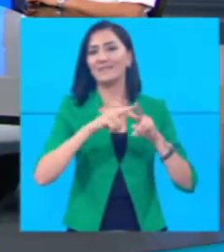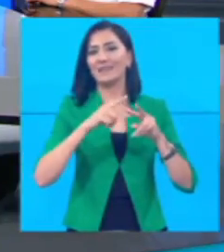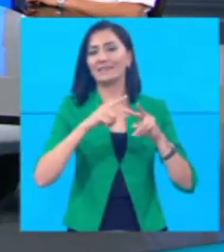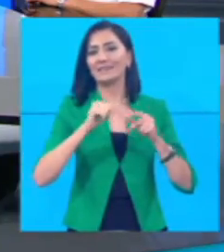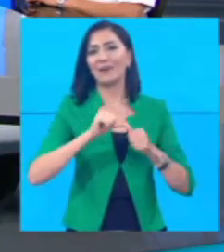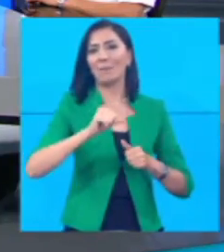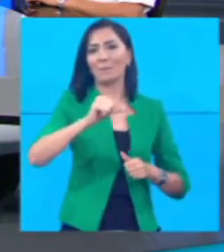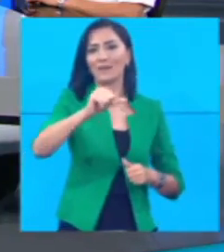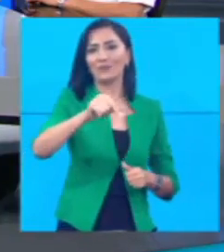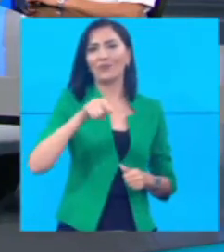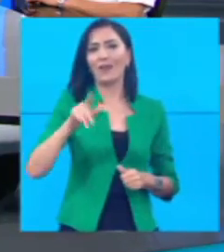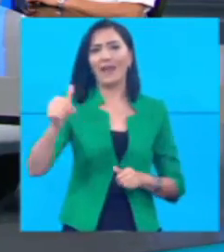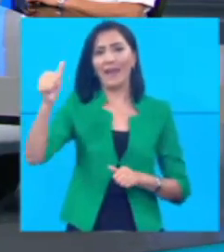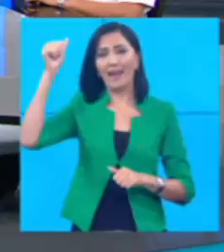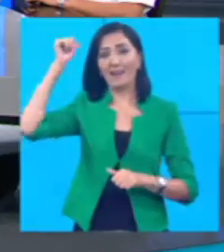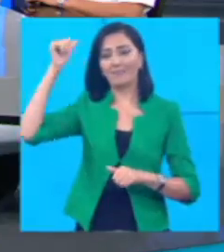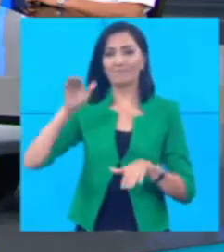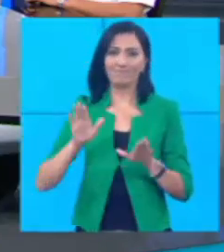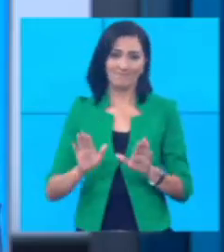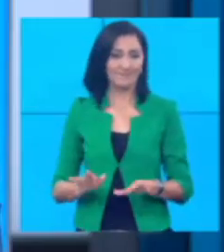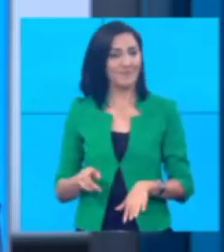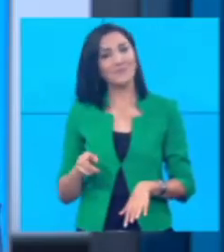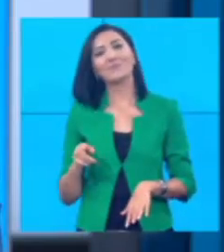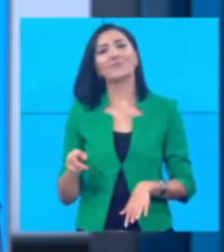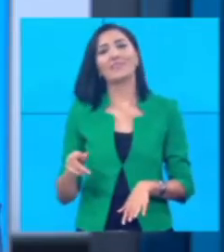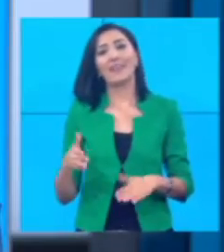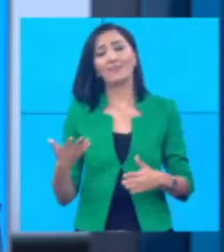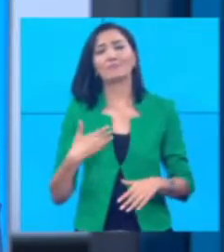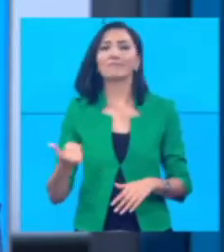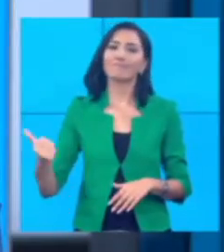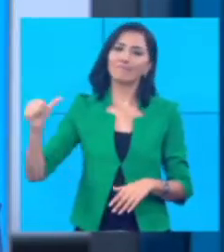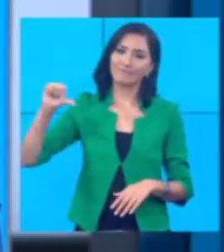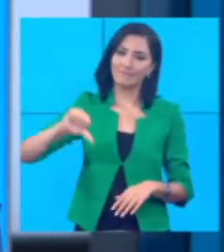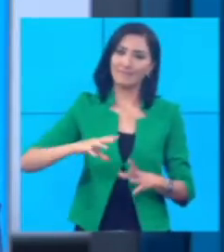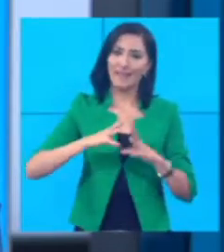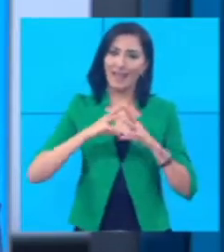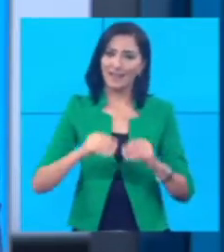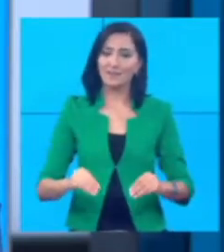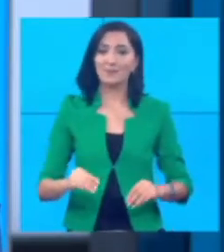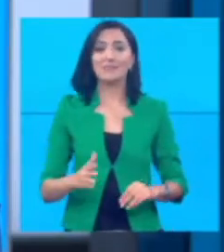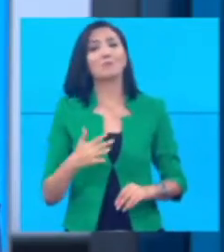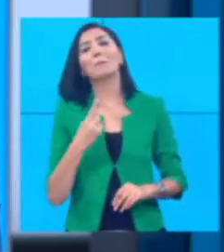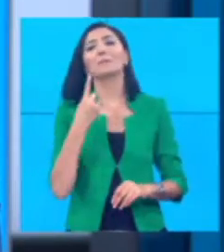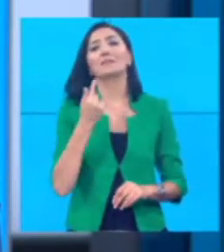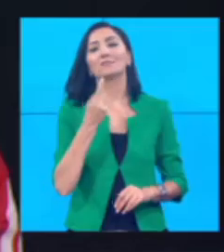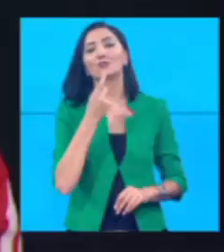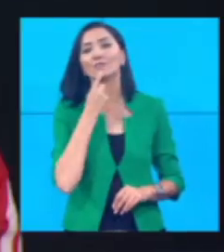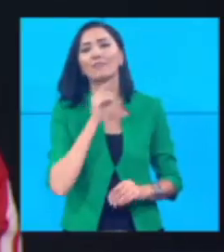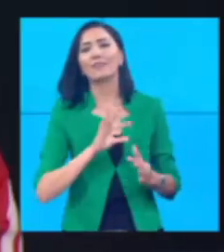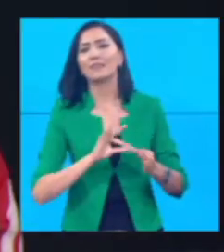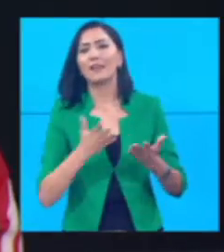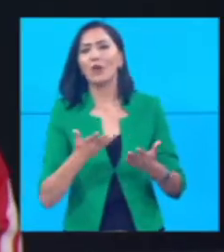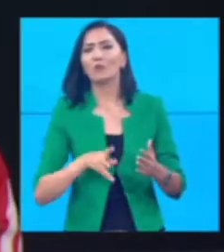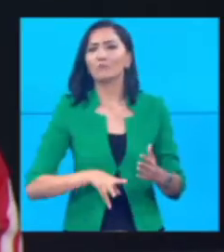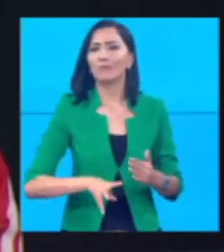Maratonu. Orada en arkada kaldın. Evet, çünkü yeniydim. Yeniydin. Ne kadar, 1,5 senede